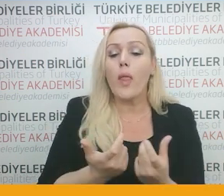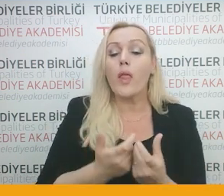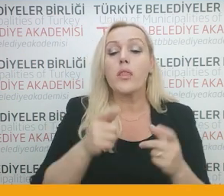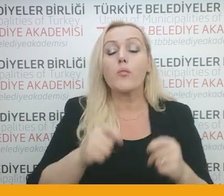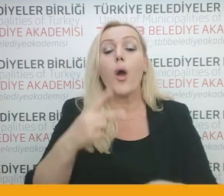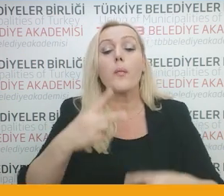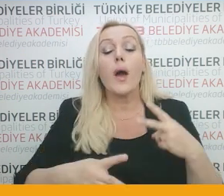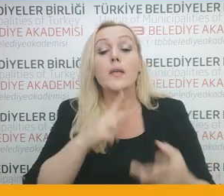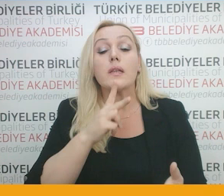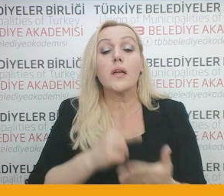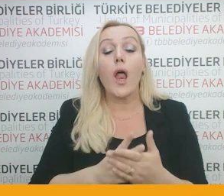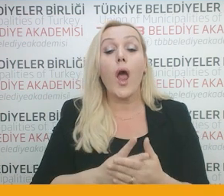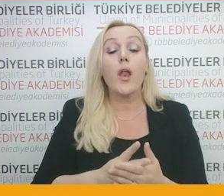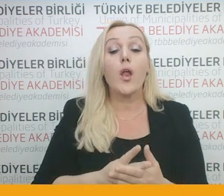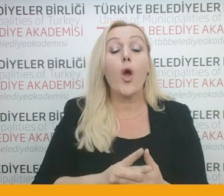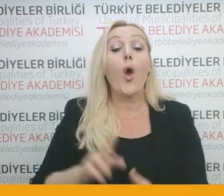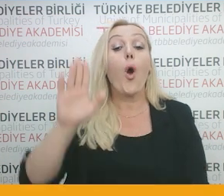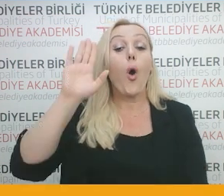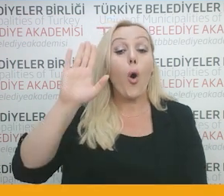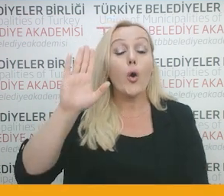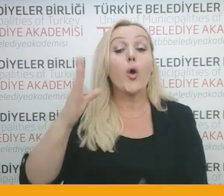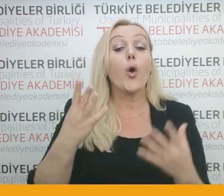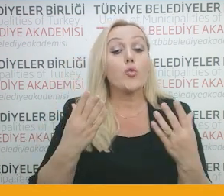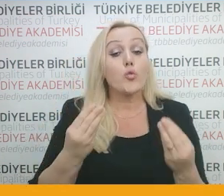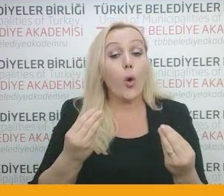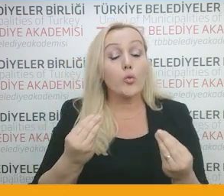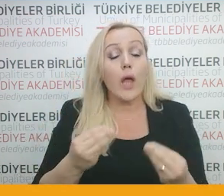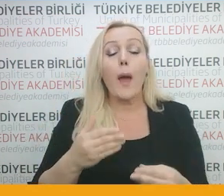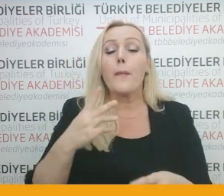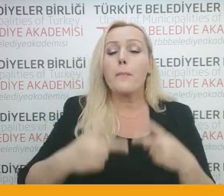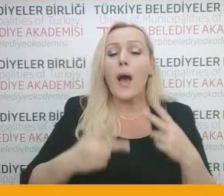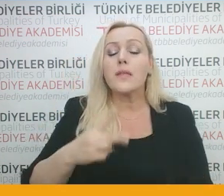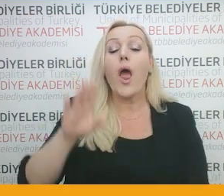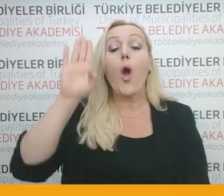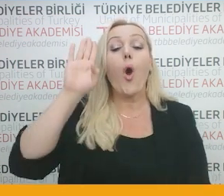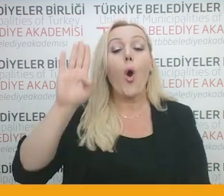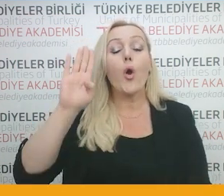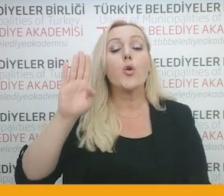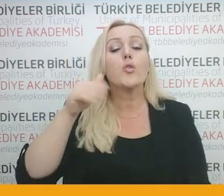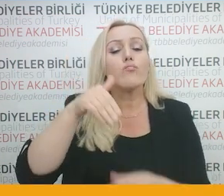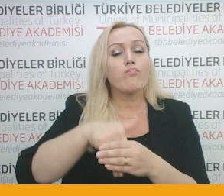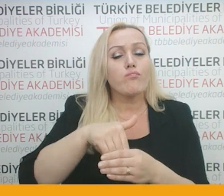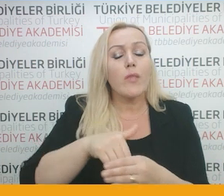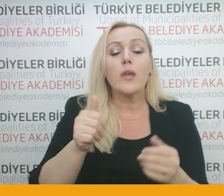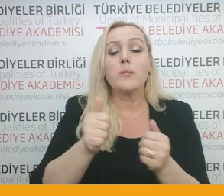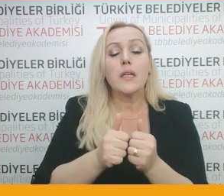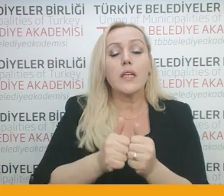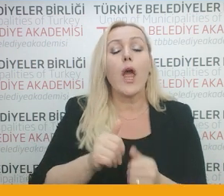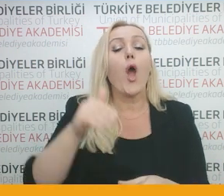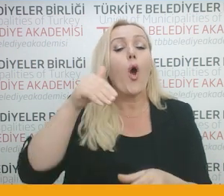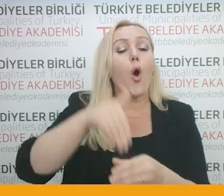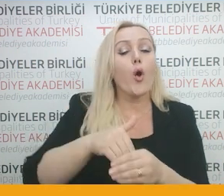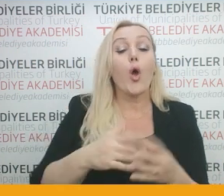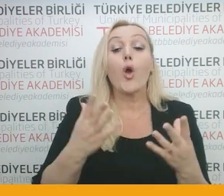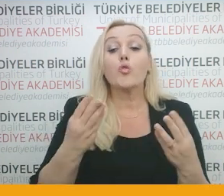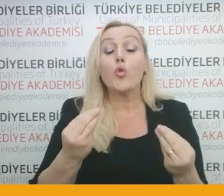Bazen kararlar oy çokluğuyla çıkıyor, bazen oy birliğiyle çıkıyor. Oy çokluğuyla çıktığı zaman karşı oyunu veren Sayıştay üyeleri bunun